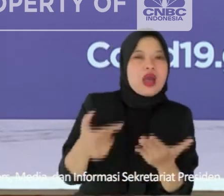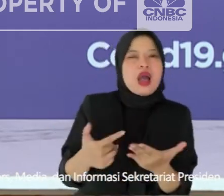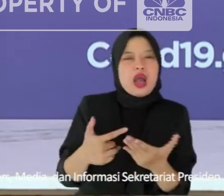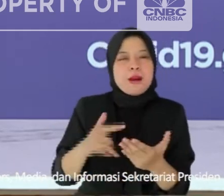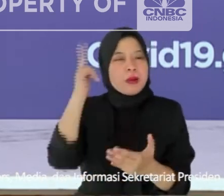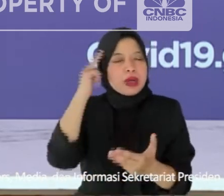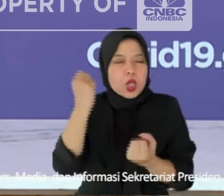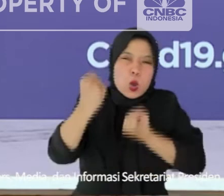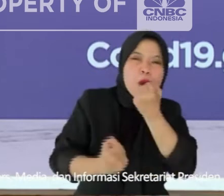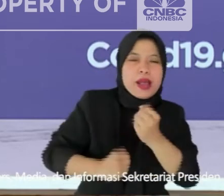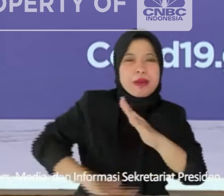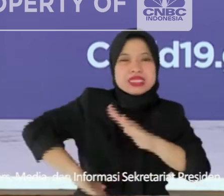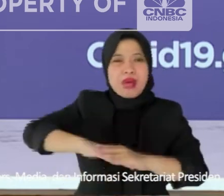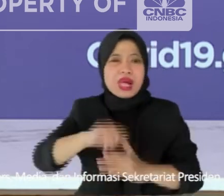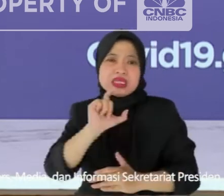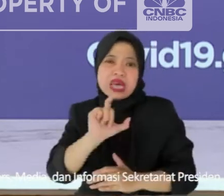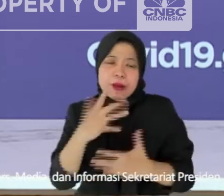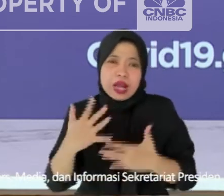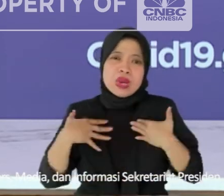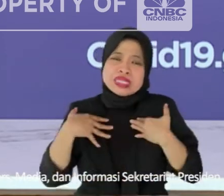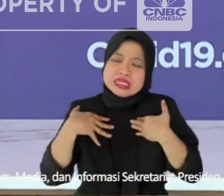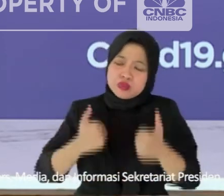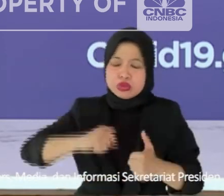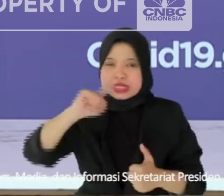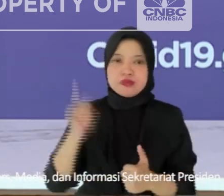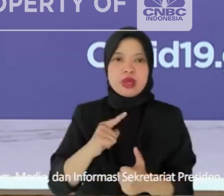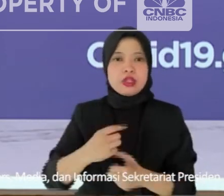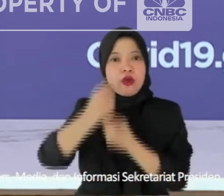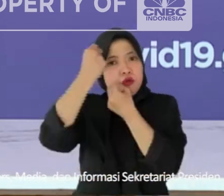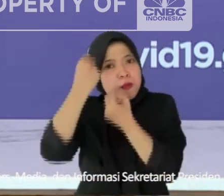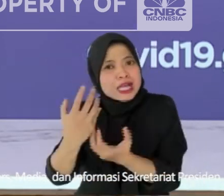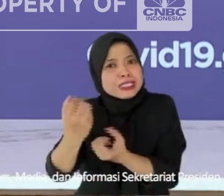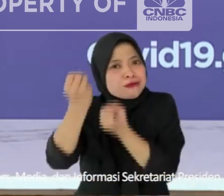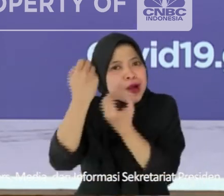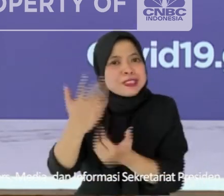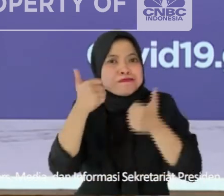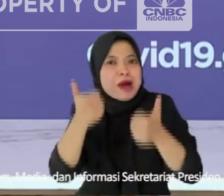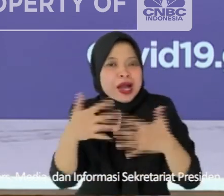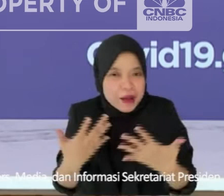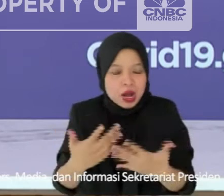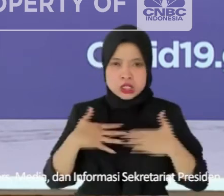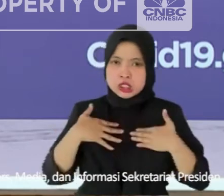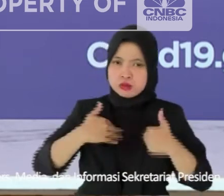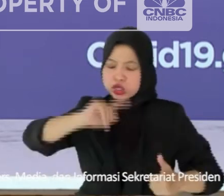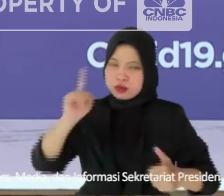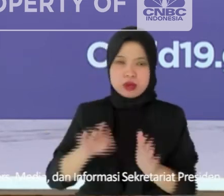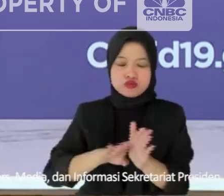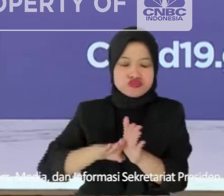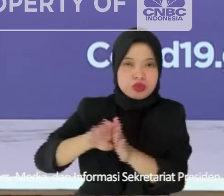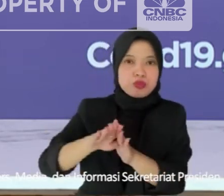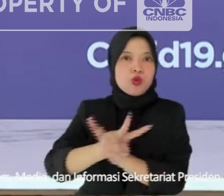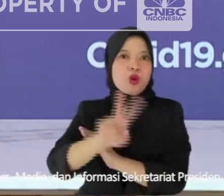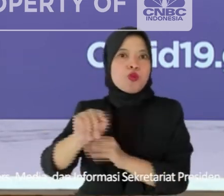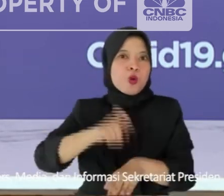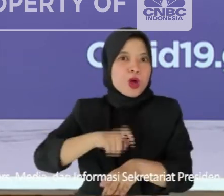melakukan upaya maksimal demi meningkatkan angka kesembuhan kabar baiknya kesembuhan juga mengalami peningkatan pesat selama